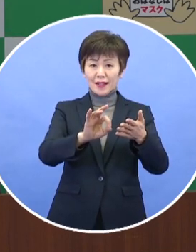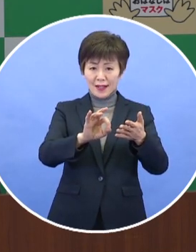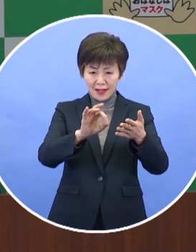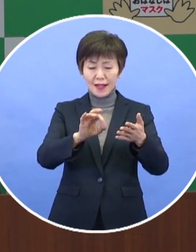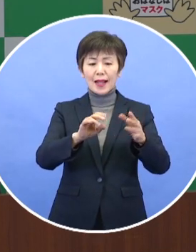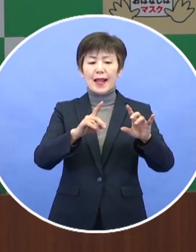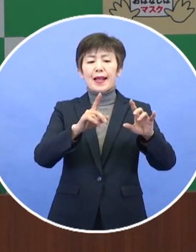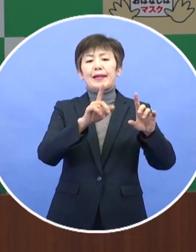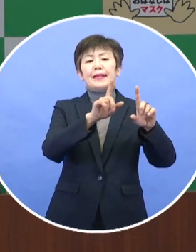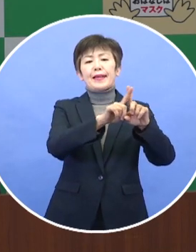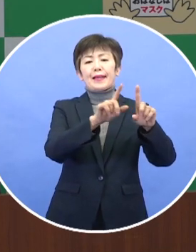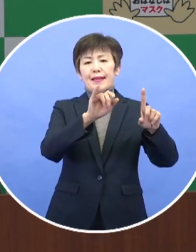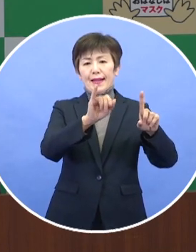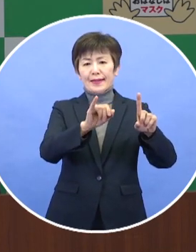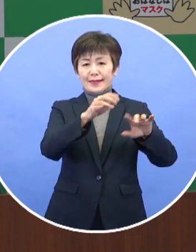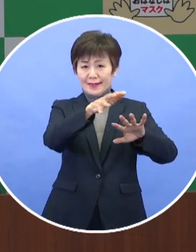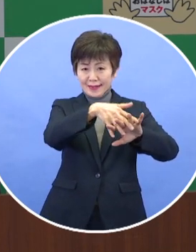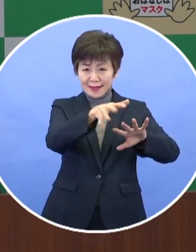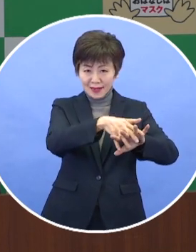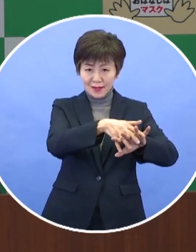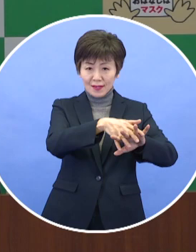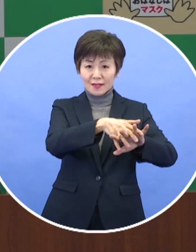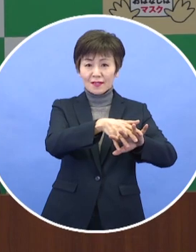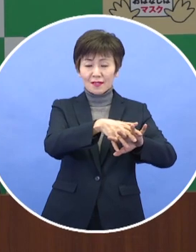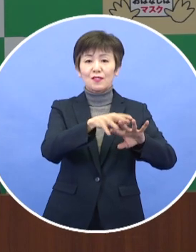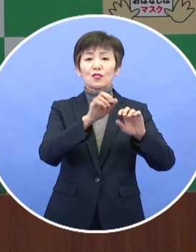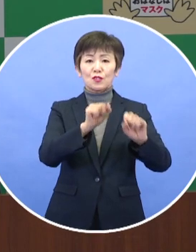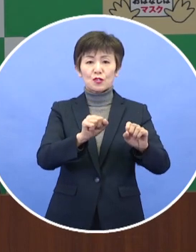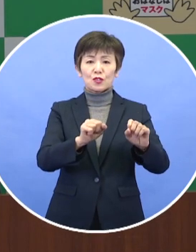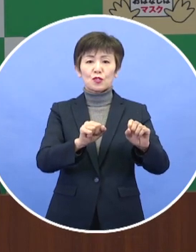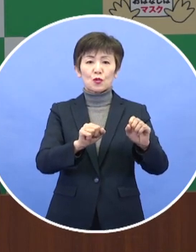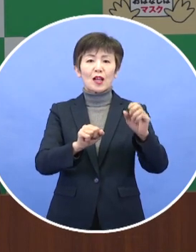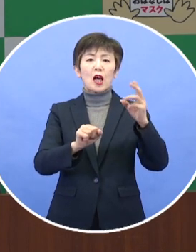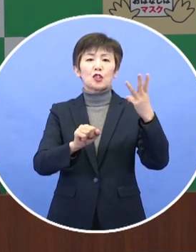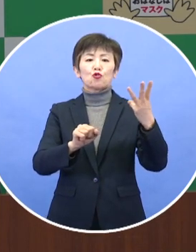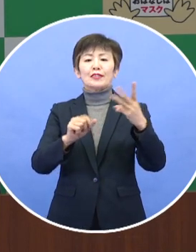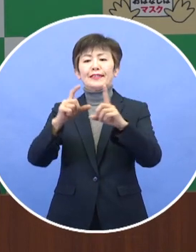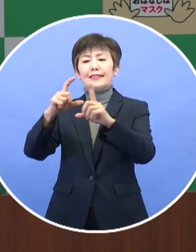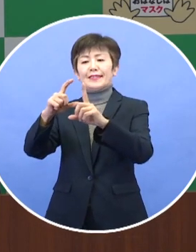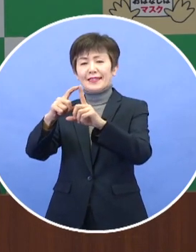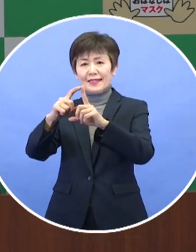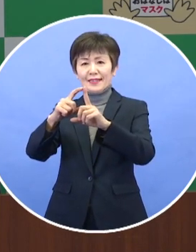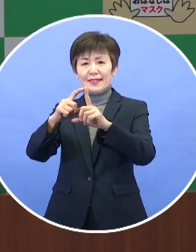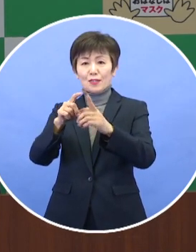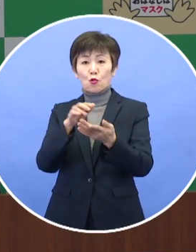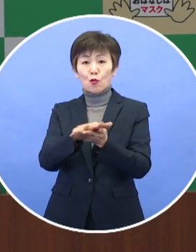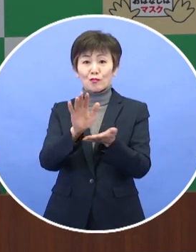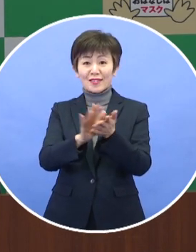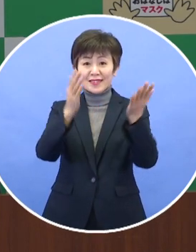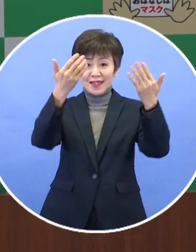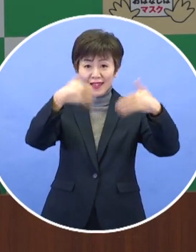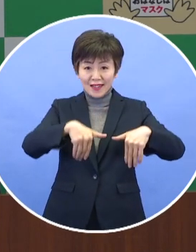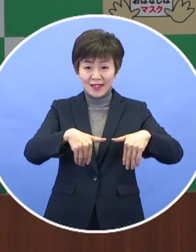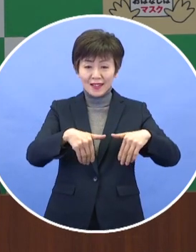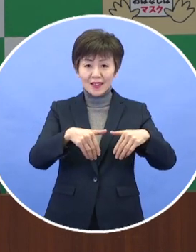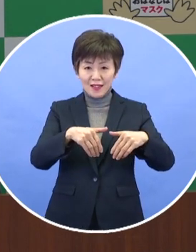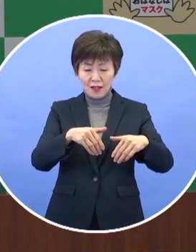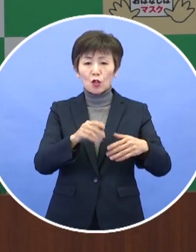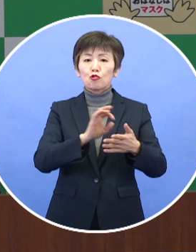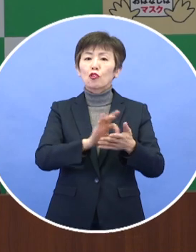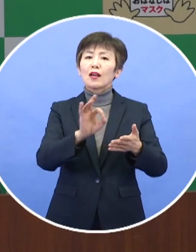ものを作っていくとか、3D プリンターみたいなもので精密部品を作るとか、こういったこともいろいろ考えられると思います。テーマとか